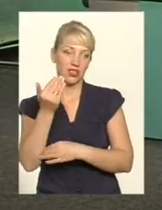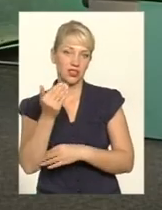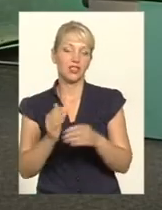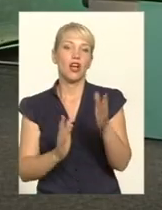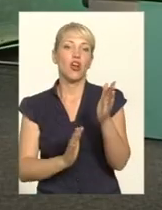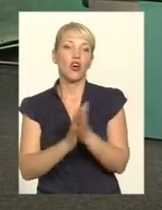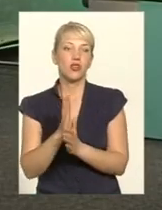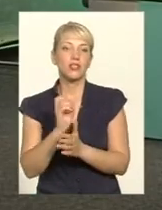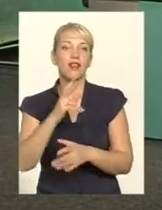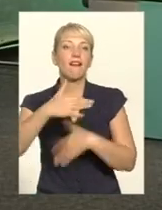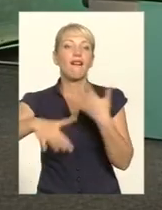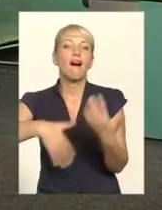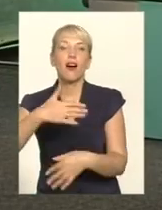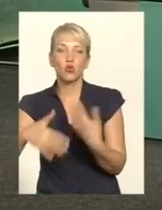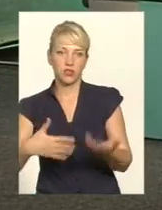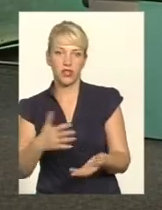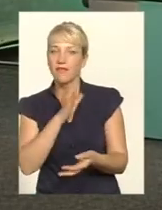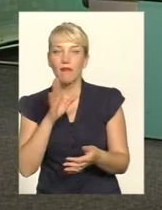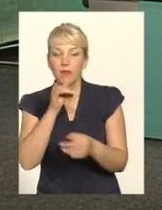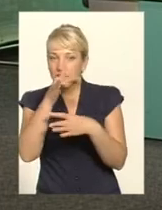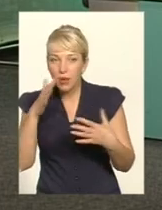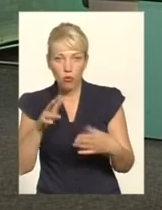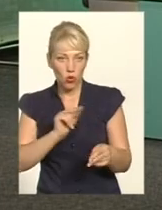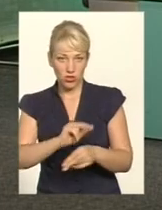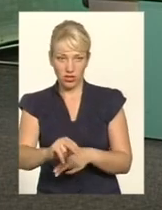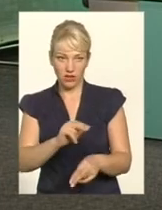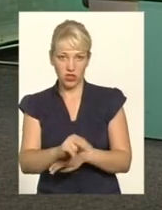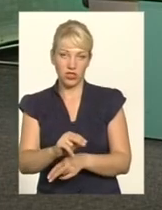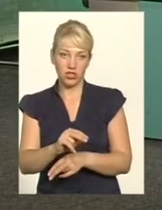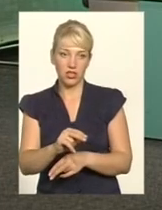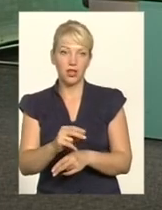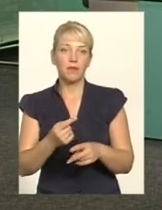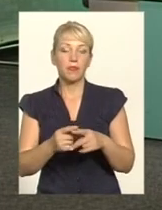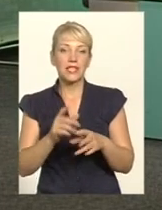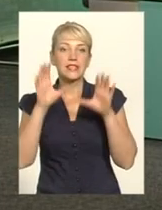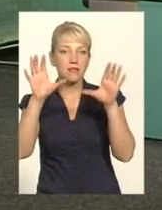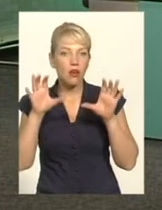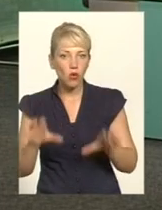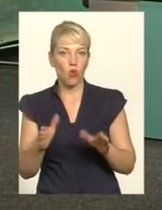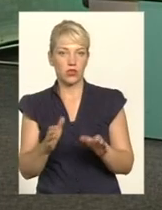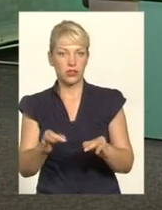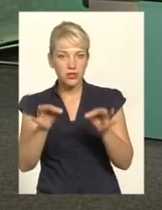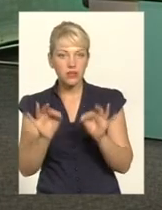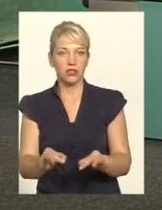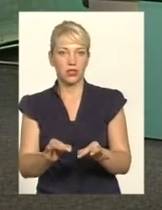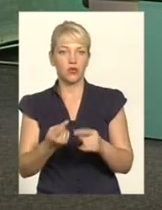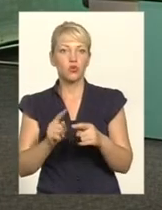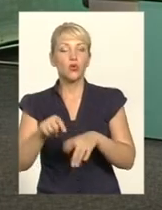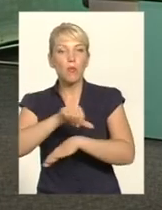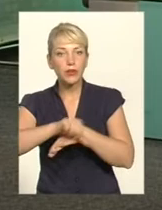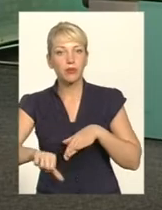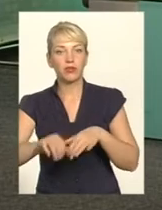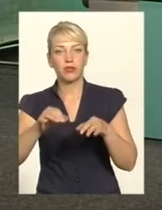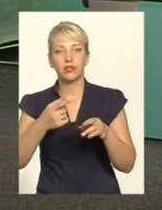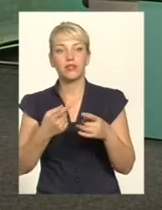росте таку модель поведінки. Да, вона не знає. Мама не може апріорі дати дитині цю законність, цю межу, навчити її,